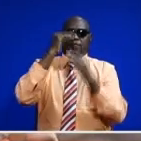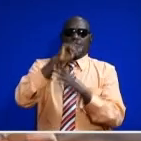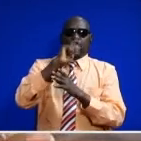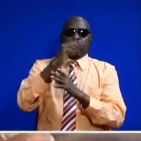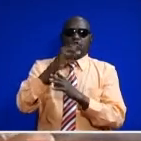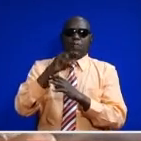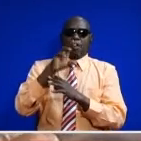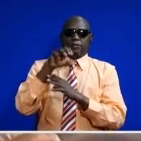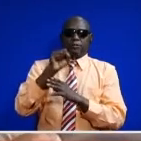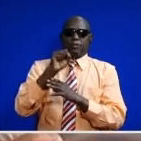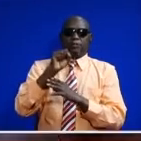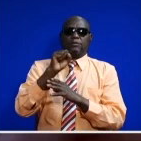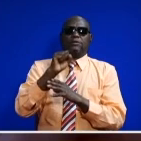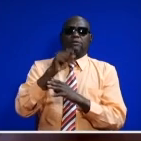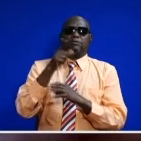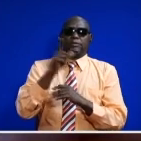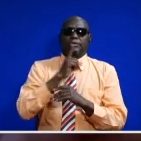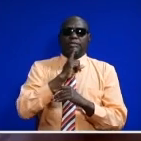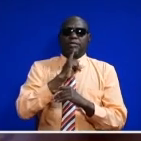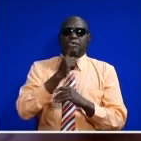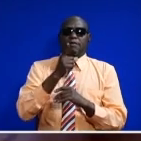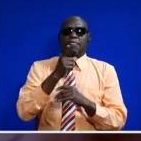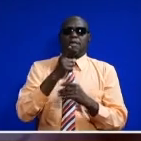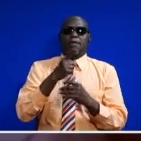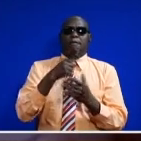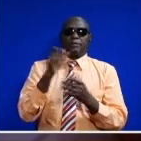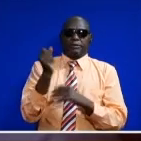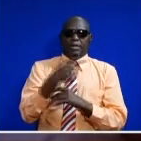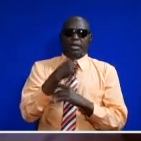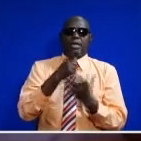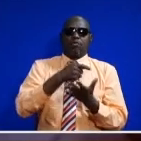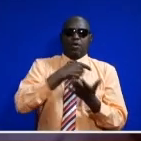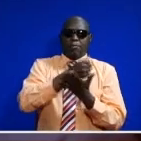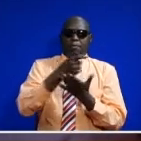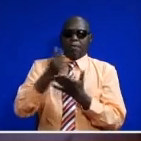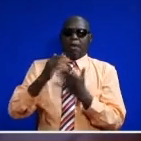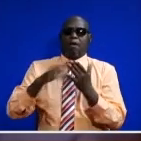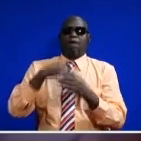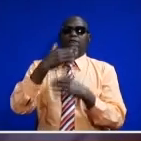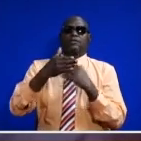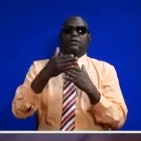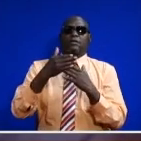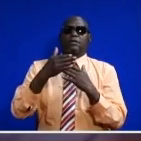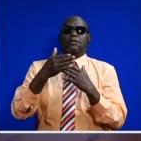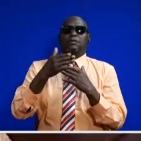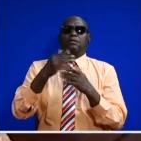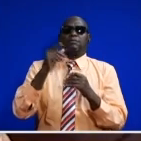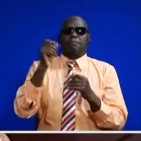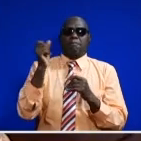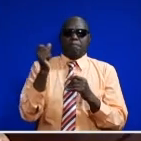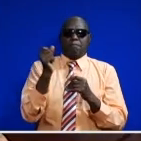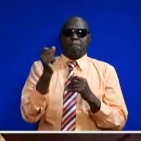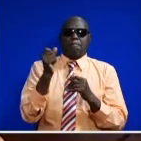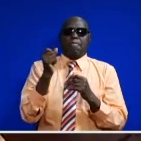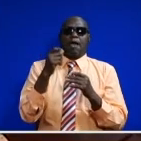Kimeli Cheriot amesema kwamba malimbikizo hayo ya mishahara yatalipwa kabla ya mwisho wa juma hili. Naibu